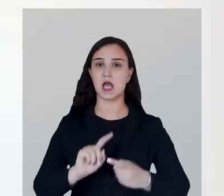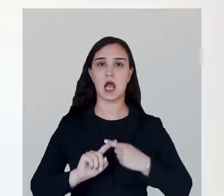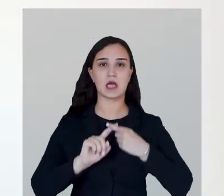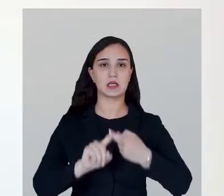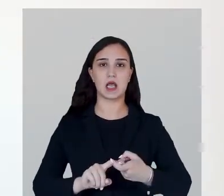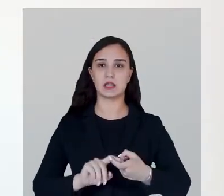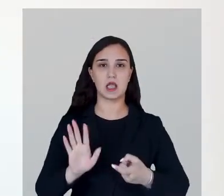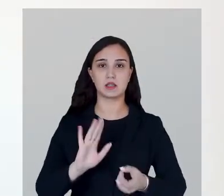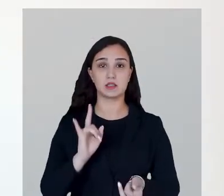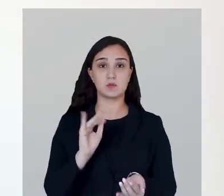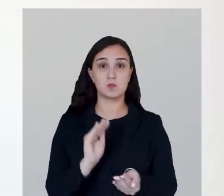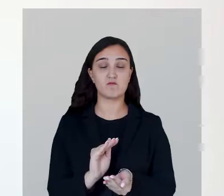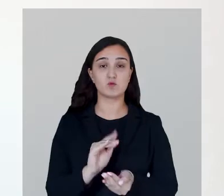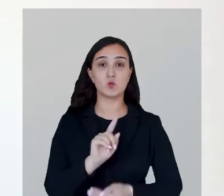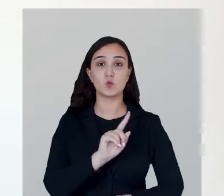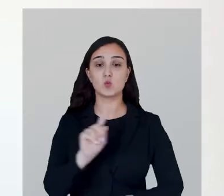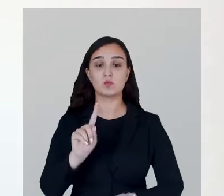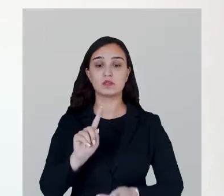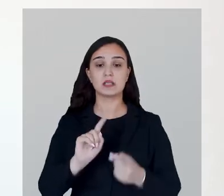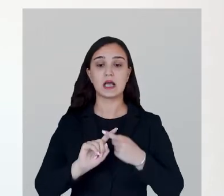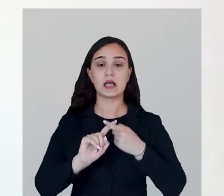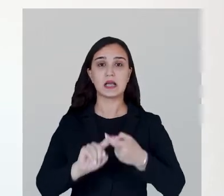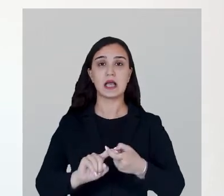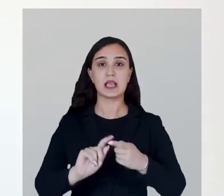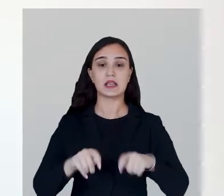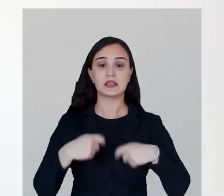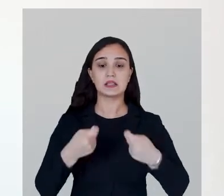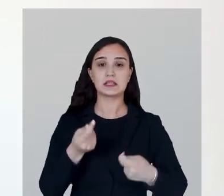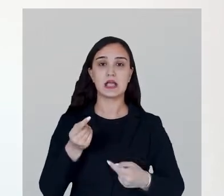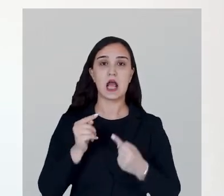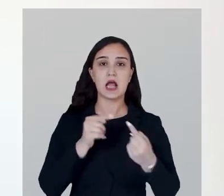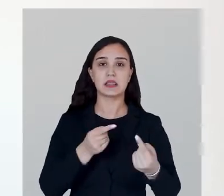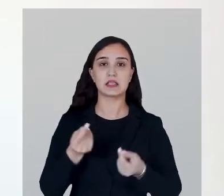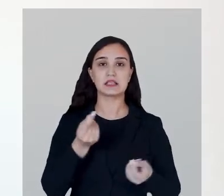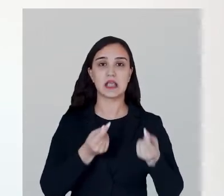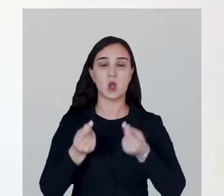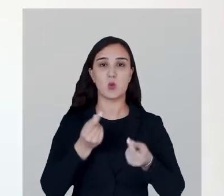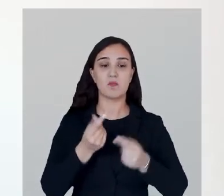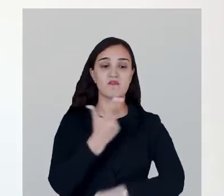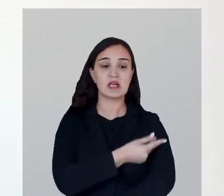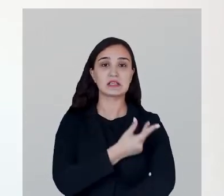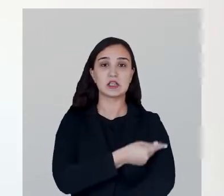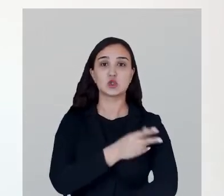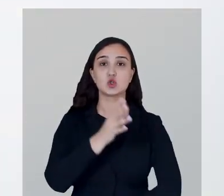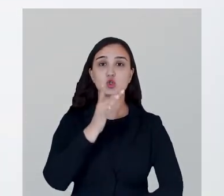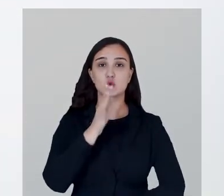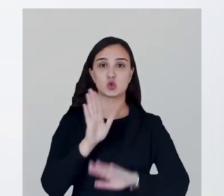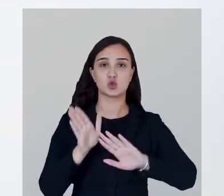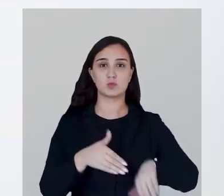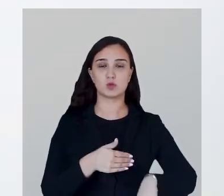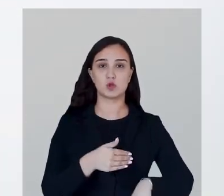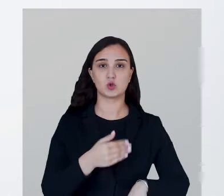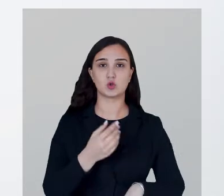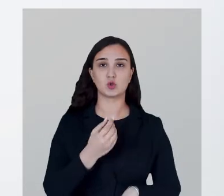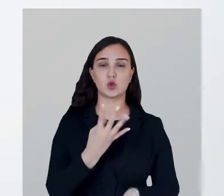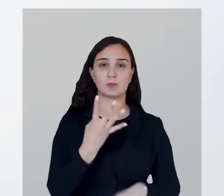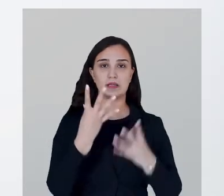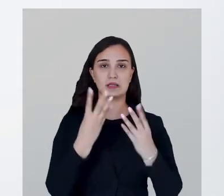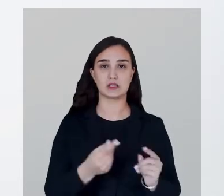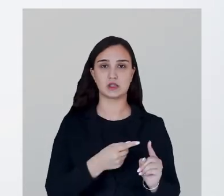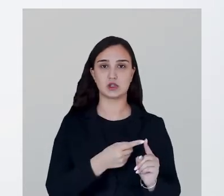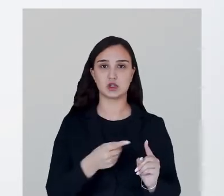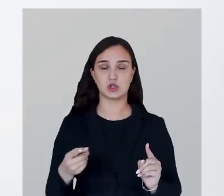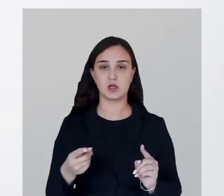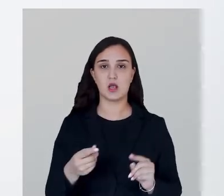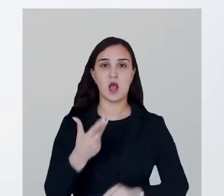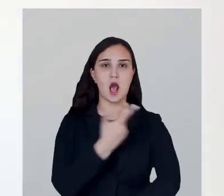ვაქცინა არ გადადის ნაყოფზე, თუმცა გადადის ის სანტისხეულები, რომელიც გამომუშავდება ვაქცინაციის შემდგომ